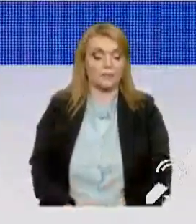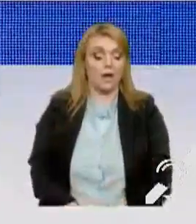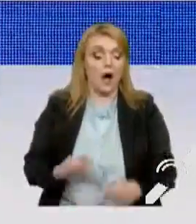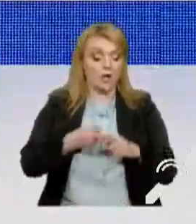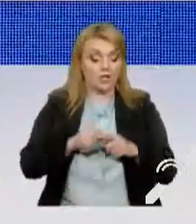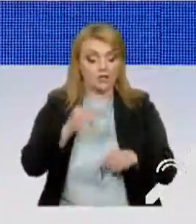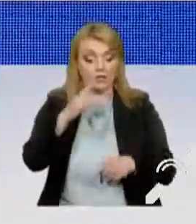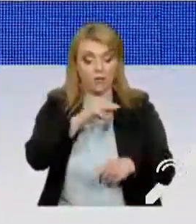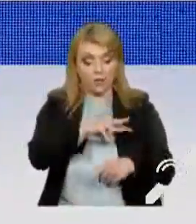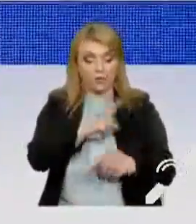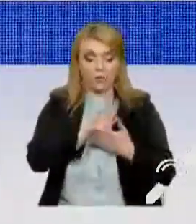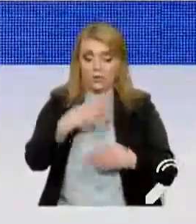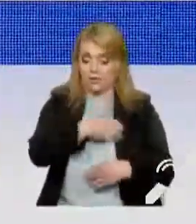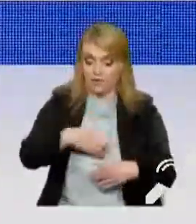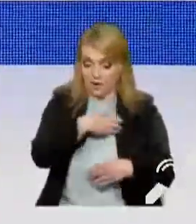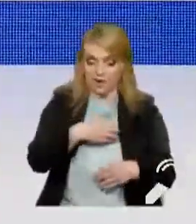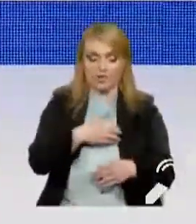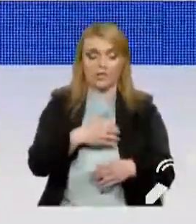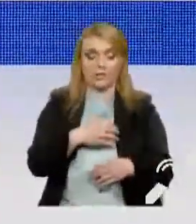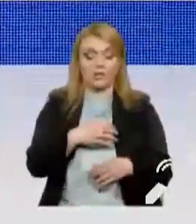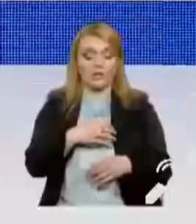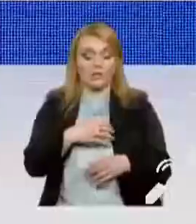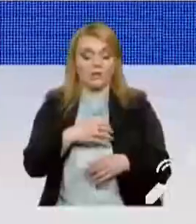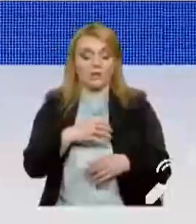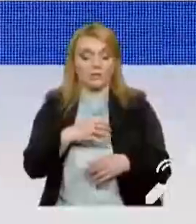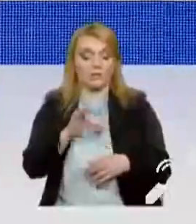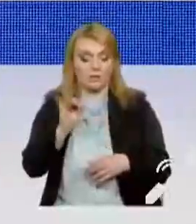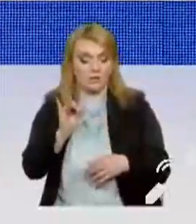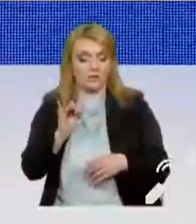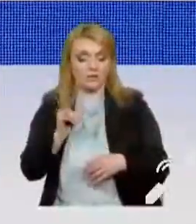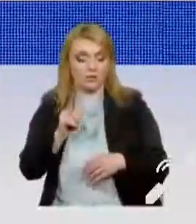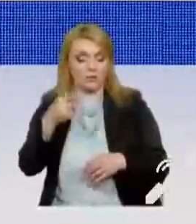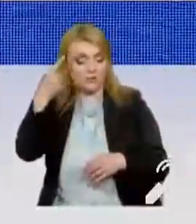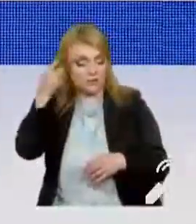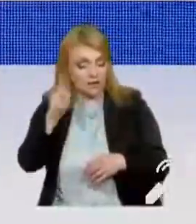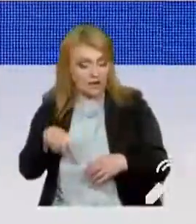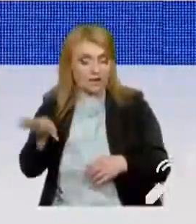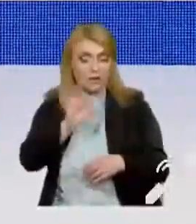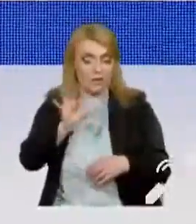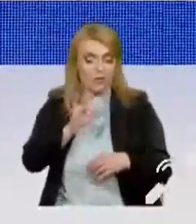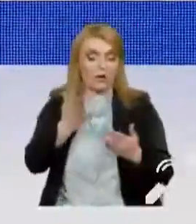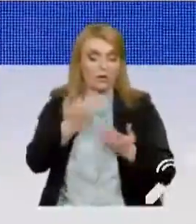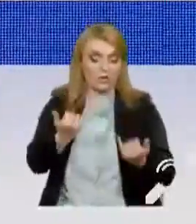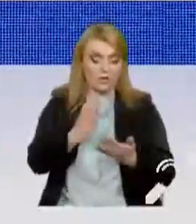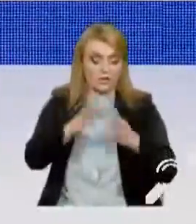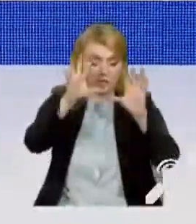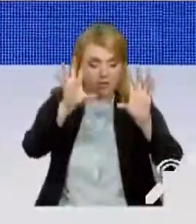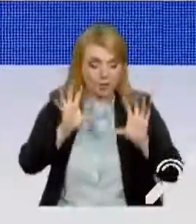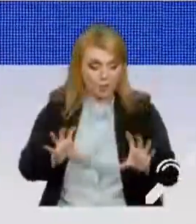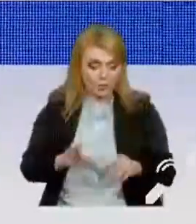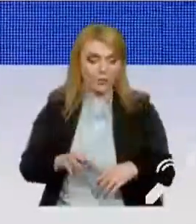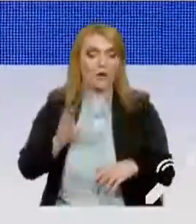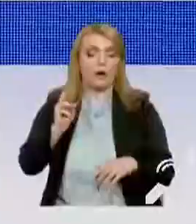a modificărilor operate în cadrul legislativ național privind evidența și circulația